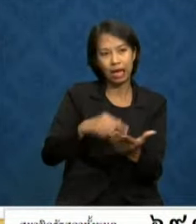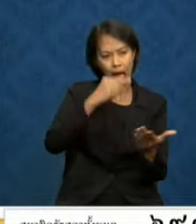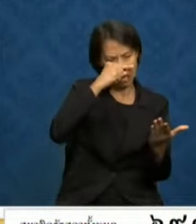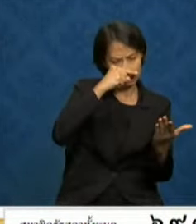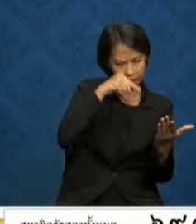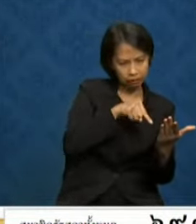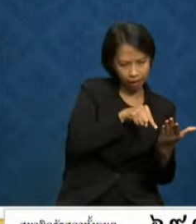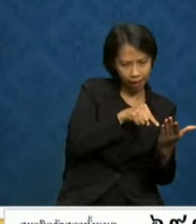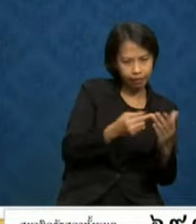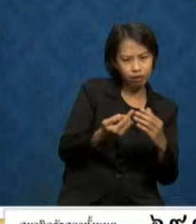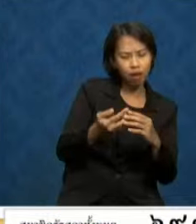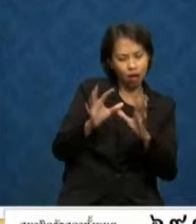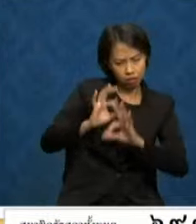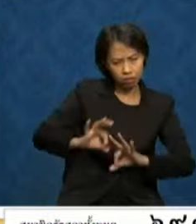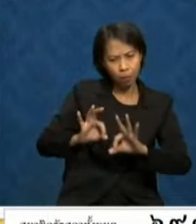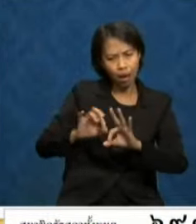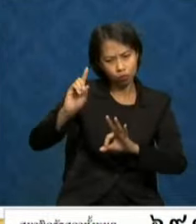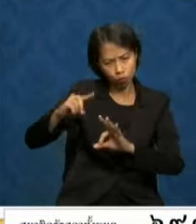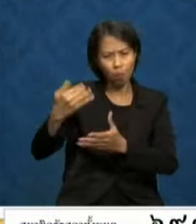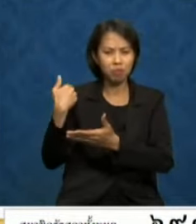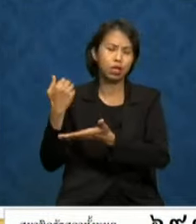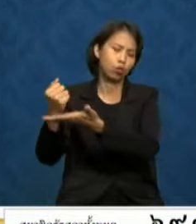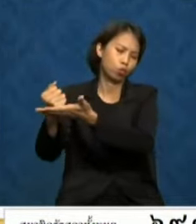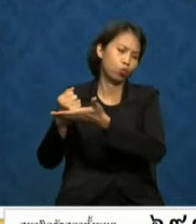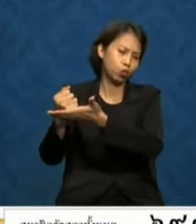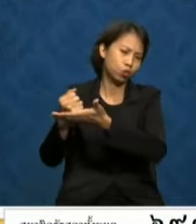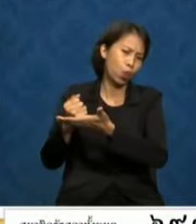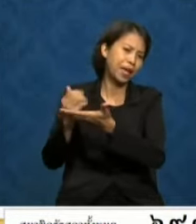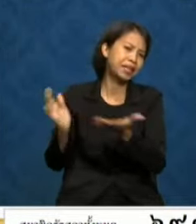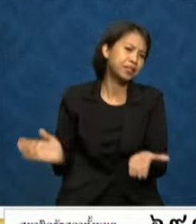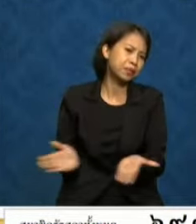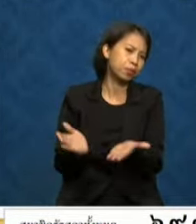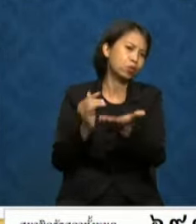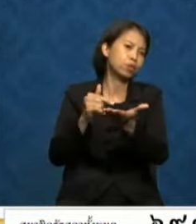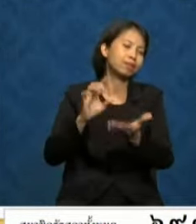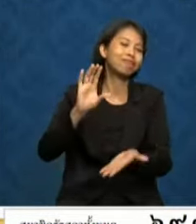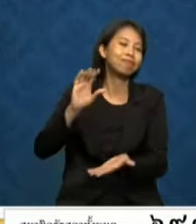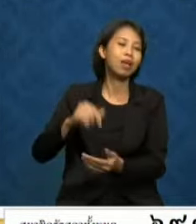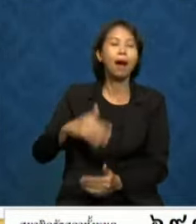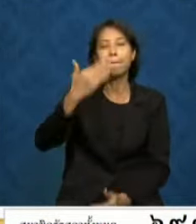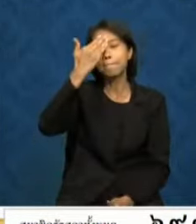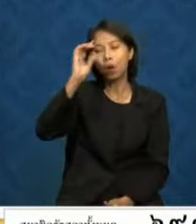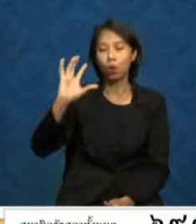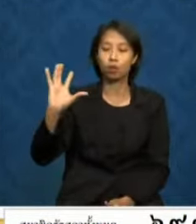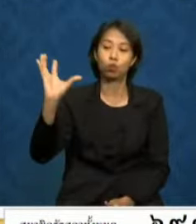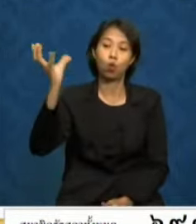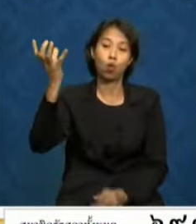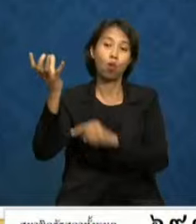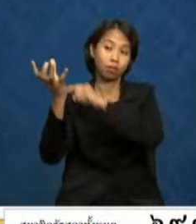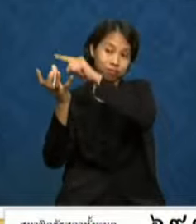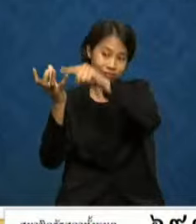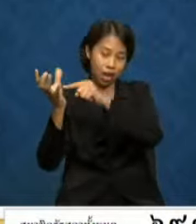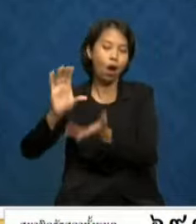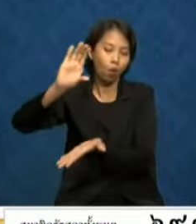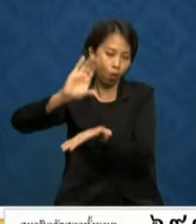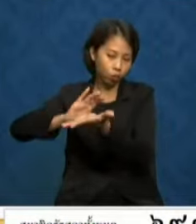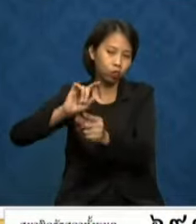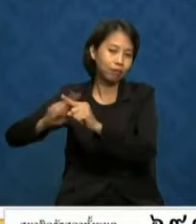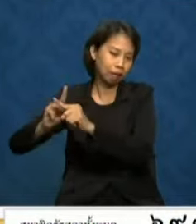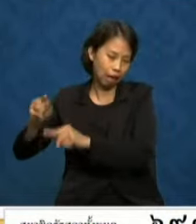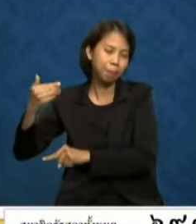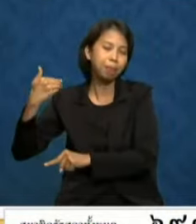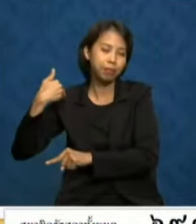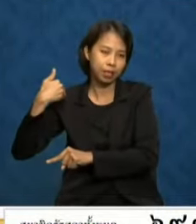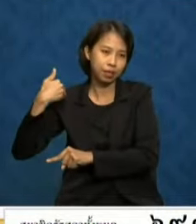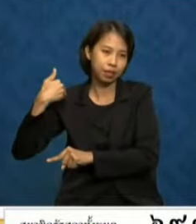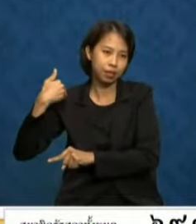จำเป็นจะต้องได้รับการสนับสนุนทางด้านการเงินเพราะทั่วโลกเนี่ยมีกองทุนนะครับไม่ว่าจะเป็น climate action fund ในรูปแบบต่